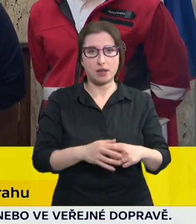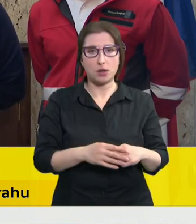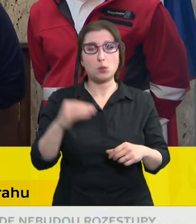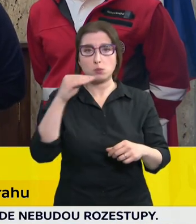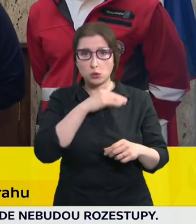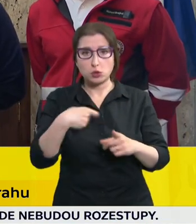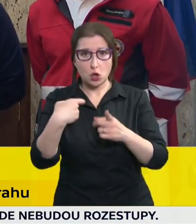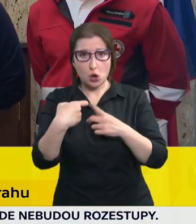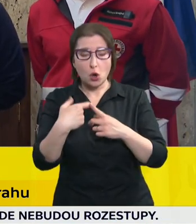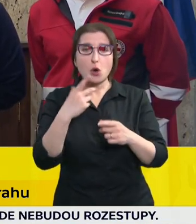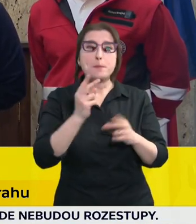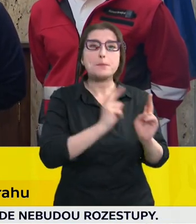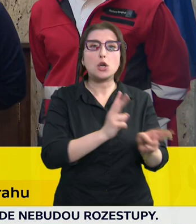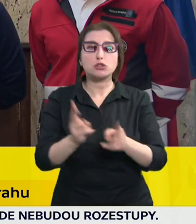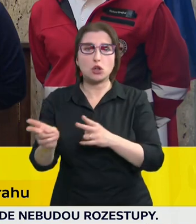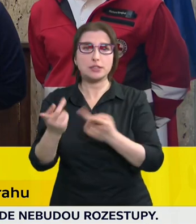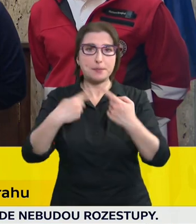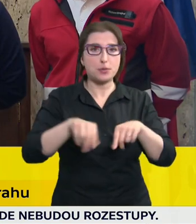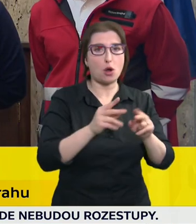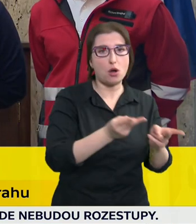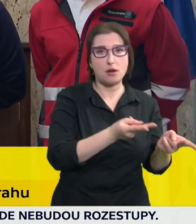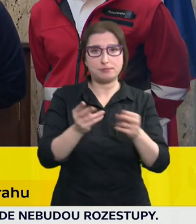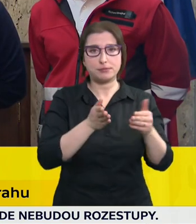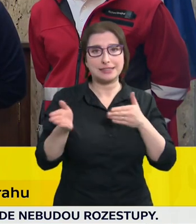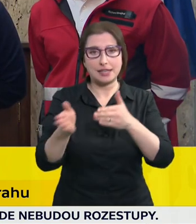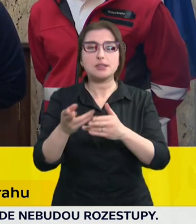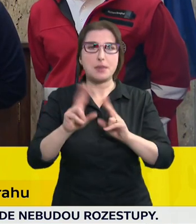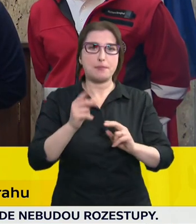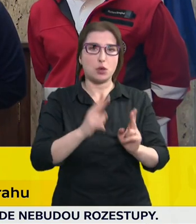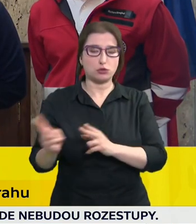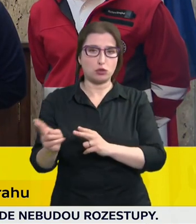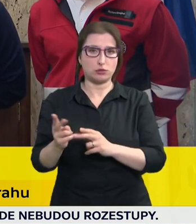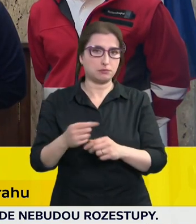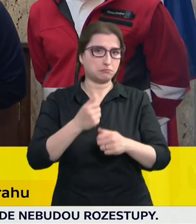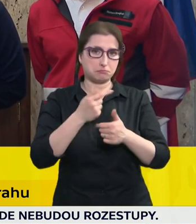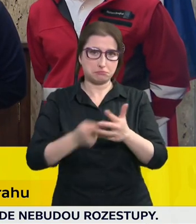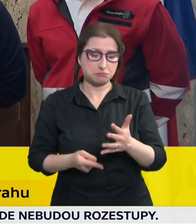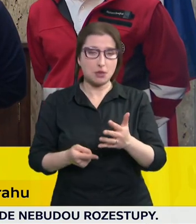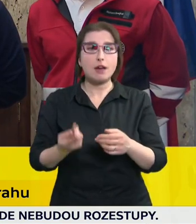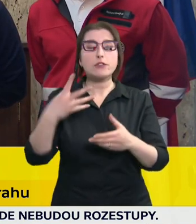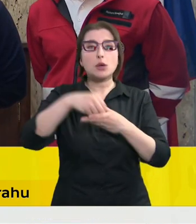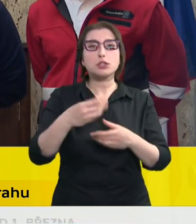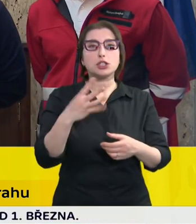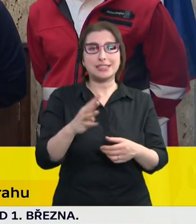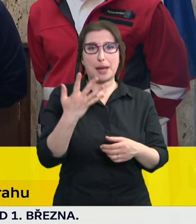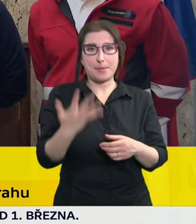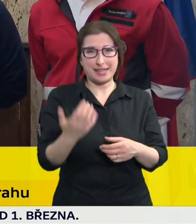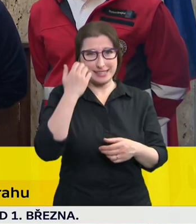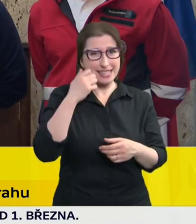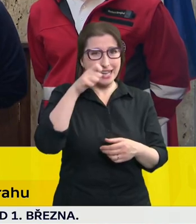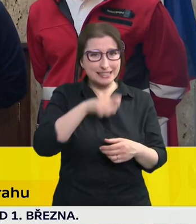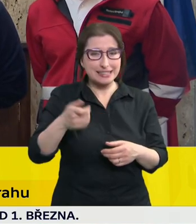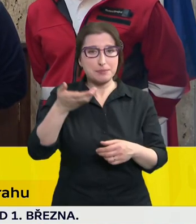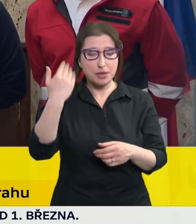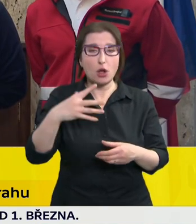těch prostředků k tomu máme celou řadu. Takže doposud z těch 450 zrealizovaných transportů se ani v